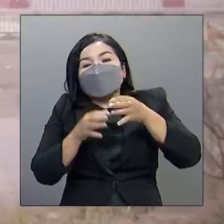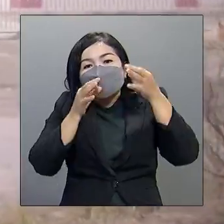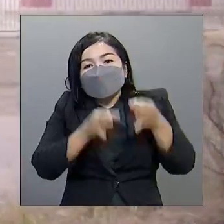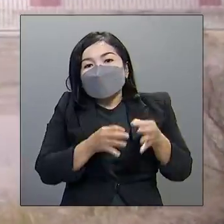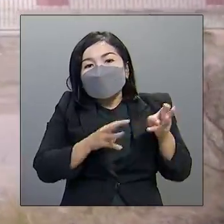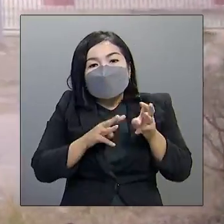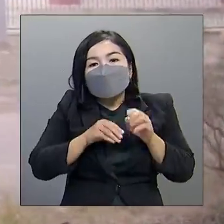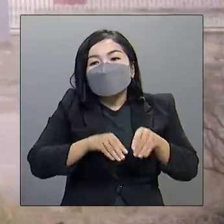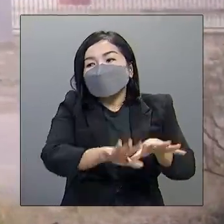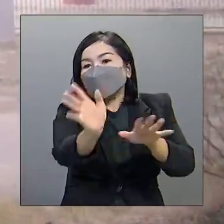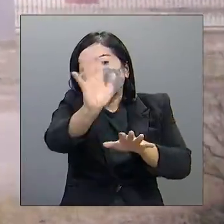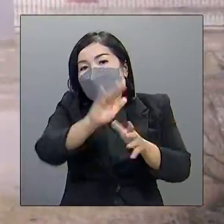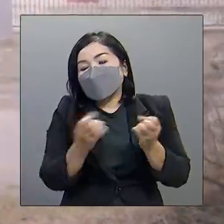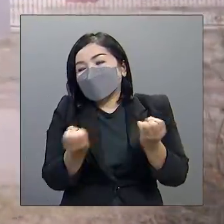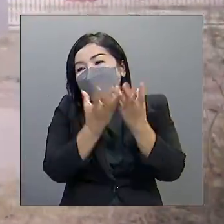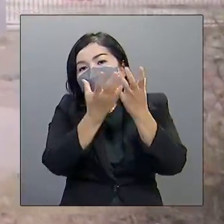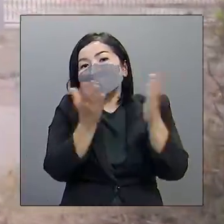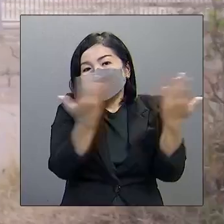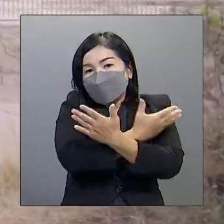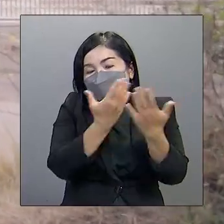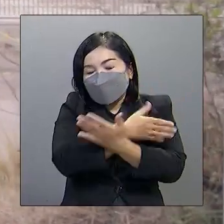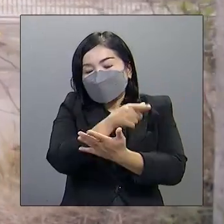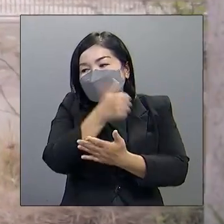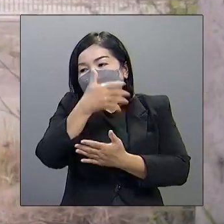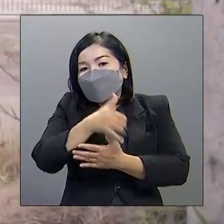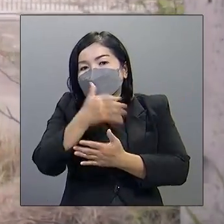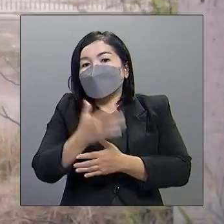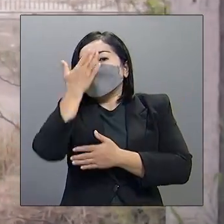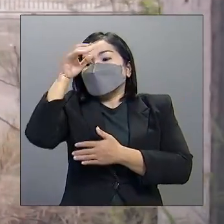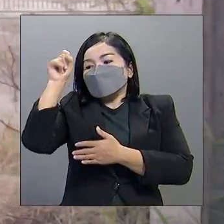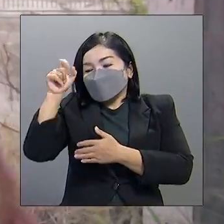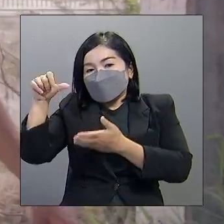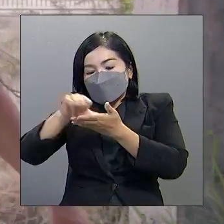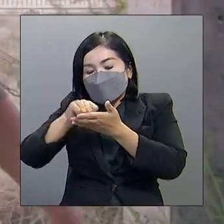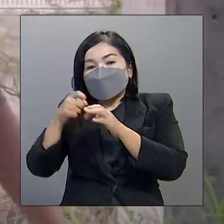จเลือกใช้ทางนี้เพื่อตัดยอดน้ำแต่ปัญหานี้แก้แบบเร่งด่วนได้ครับ